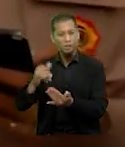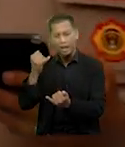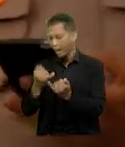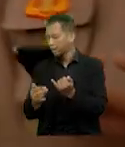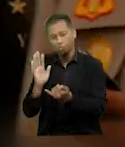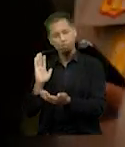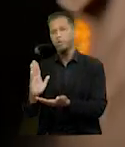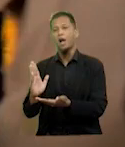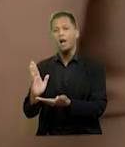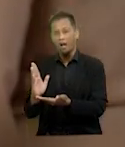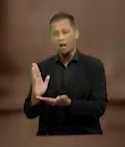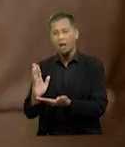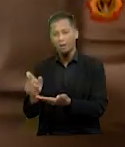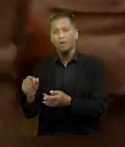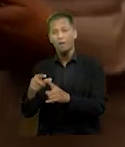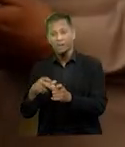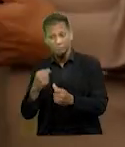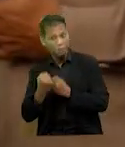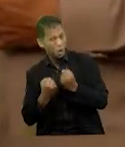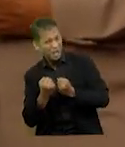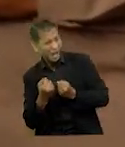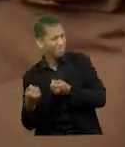ada upaya lain yang bisa dilakukan Verdi